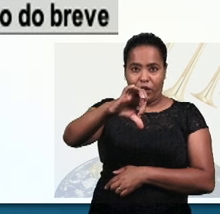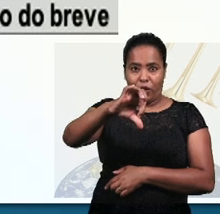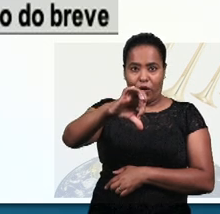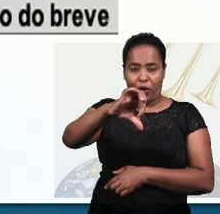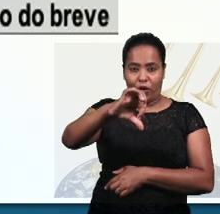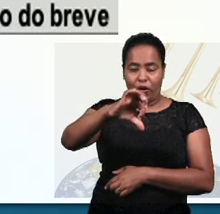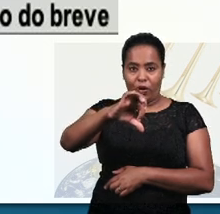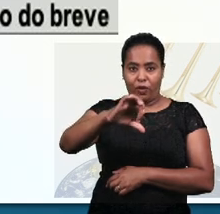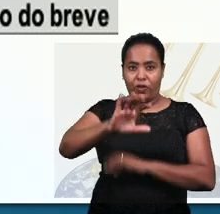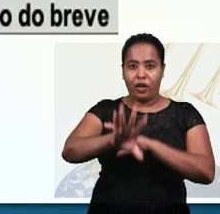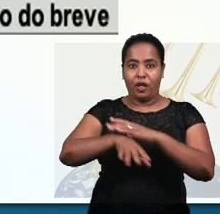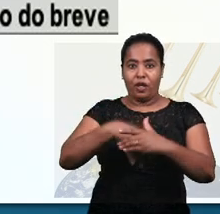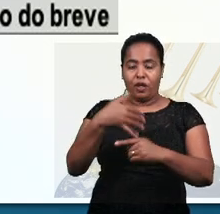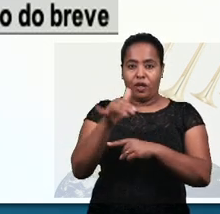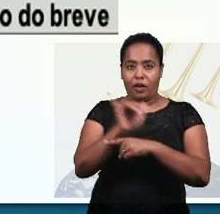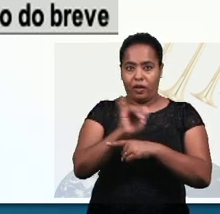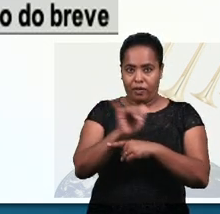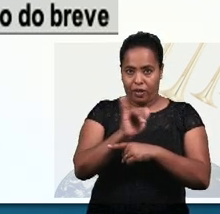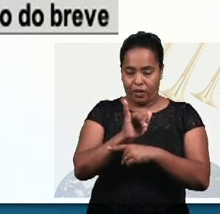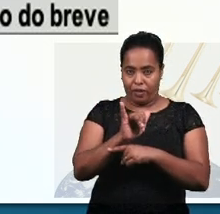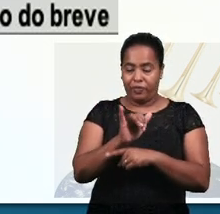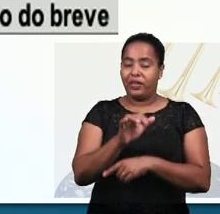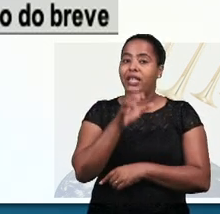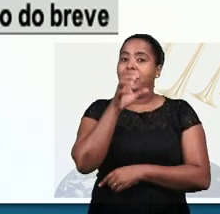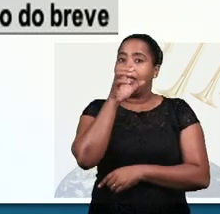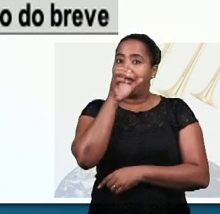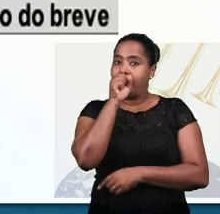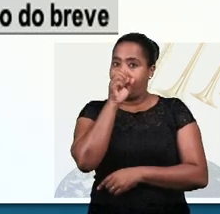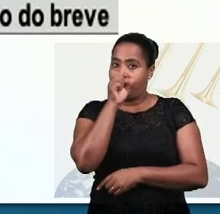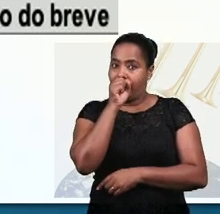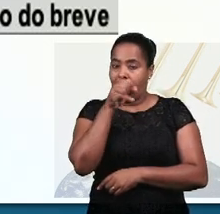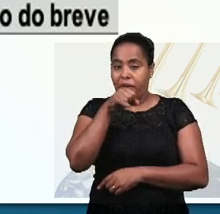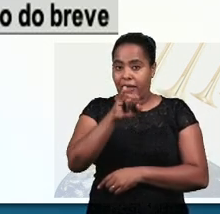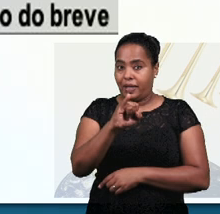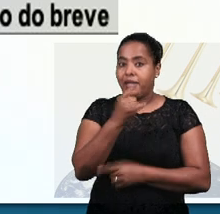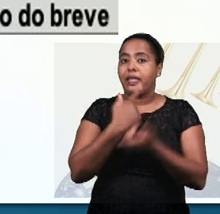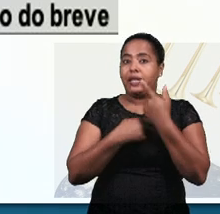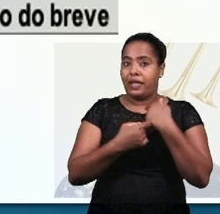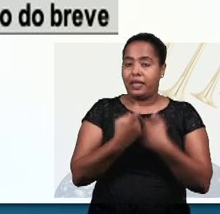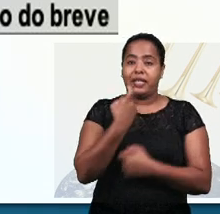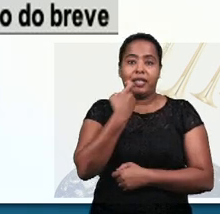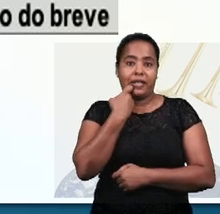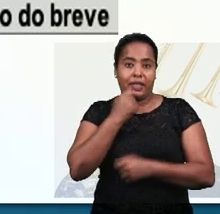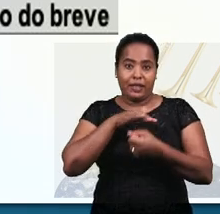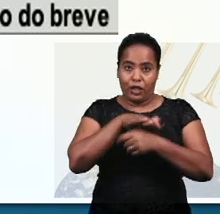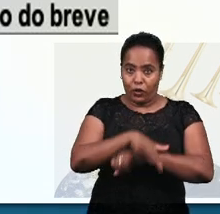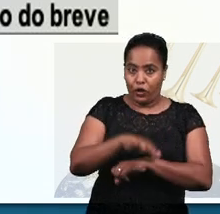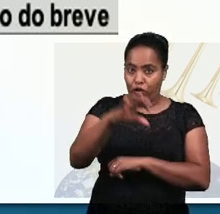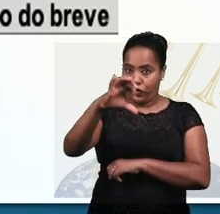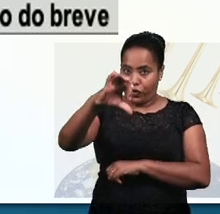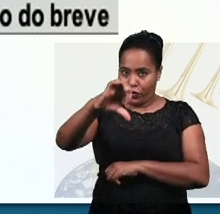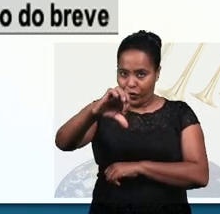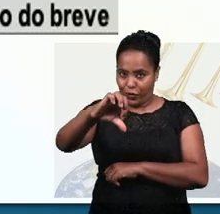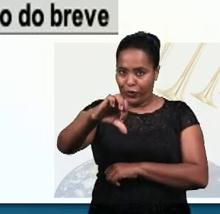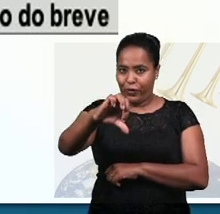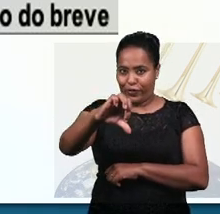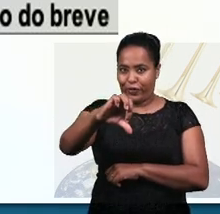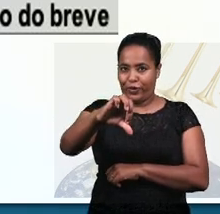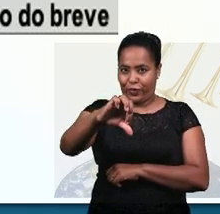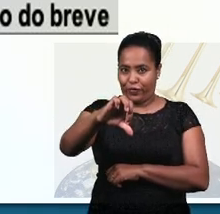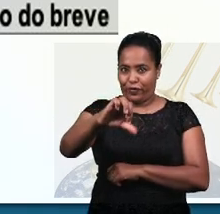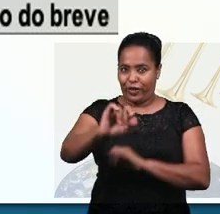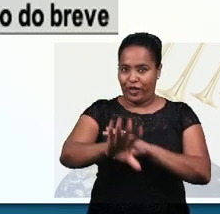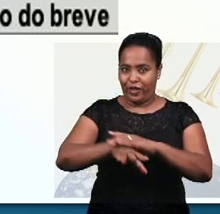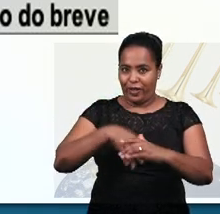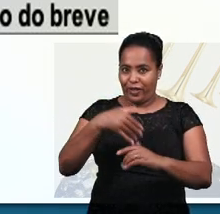canal YouTube. Donc, c'est la programmation de samedi. Ceux qui veulent regarder le vendredi le